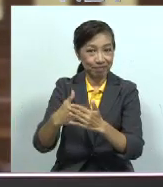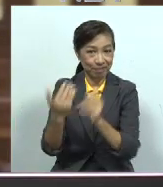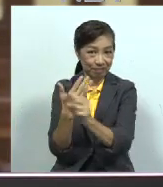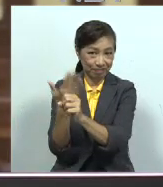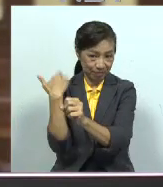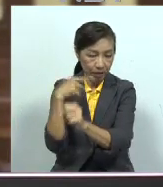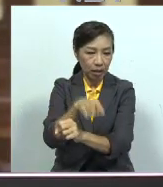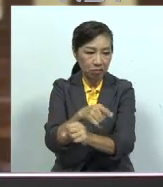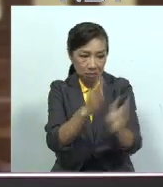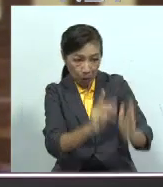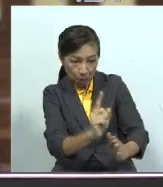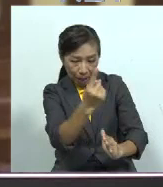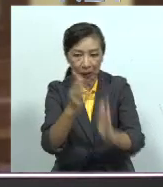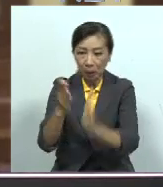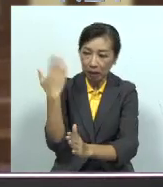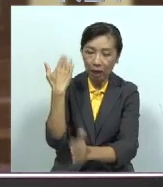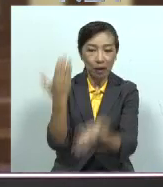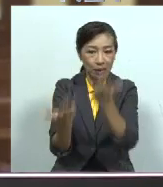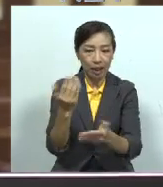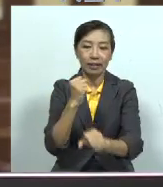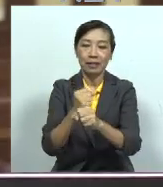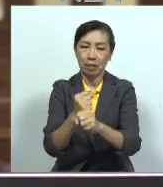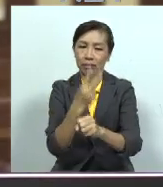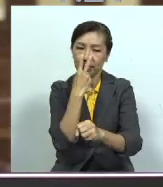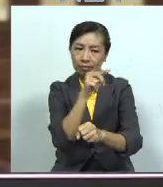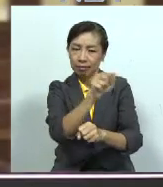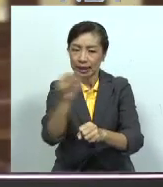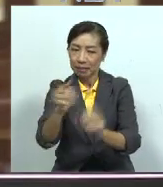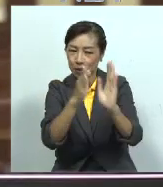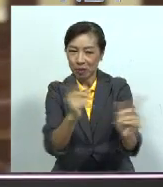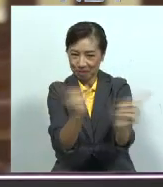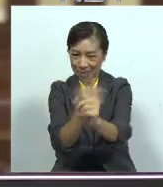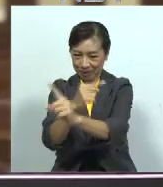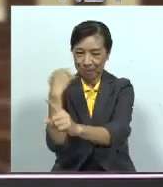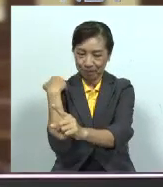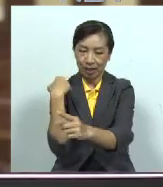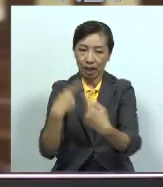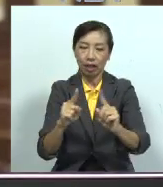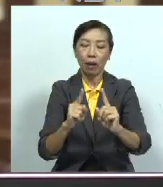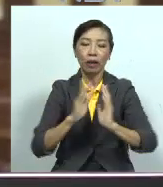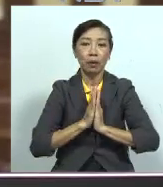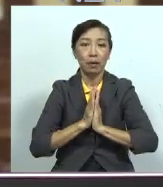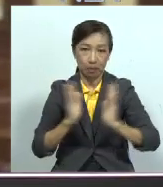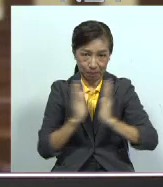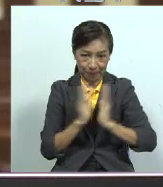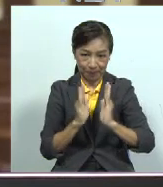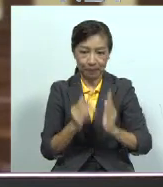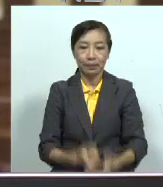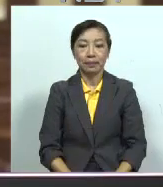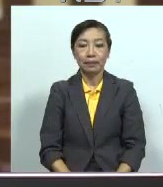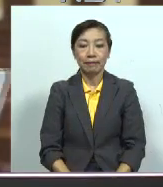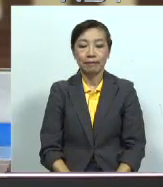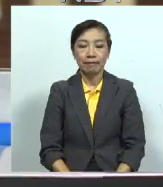ไม่ว่าจะท่านเก่าท่านใหม่เพราะก็มีการเปลี่ยนแปลงอยู่หลายท่านด้วยกันในขณะนี้นะครับก็ขอขอบคุณอีกครั้งหนึ่งแล้วก็เ